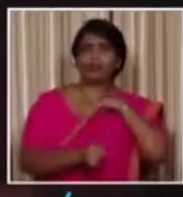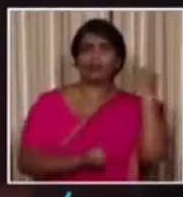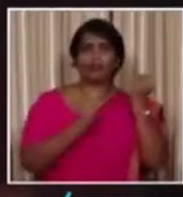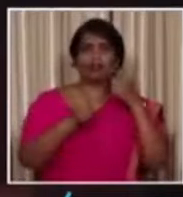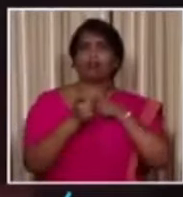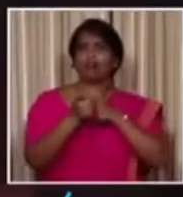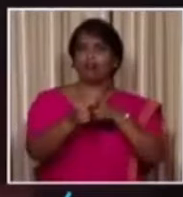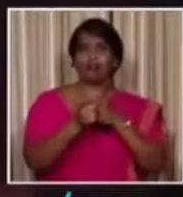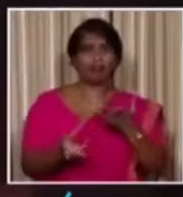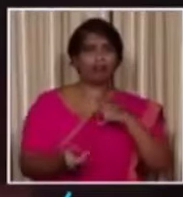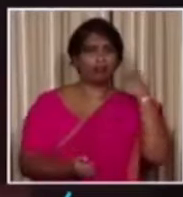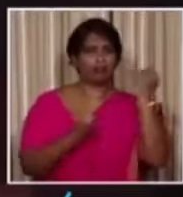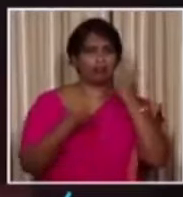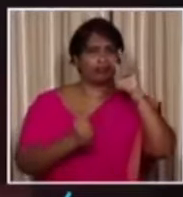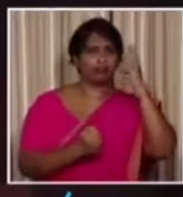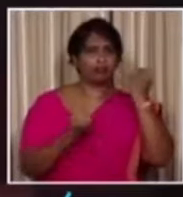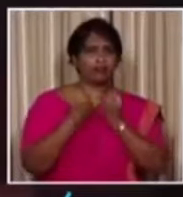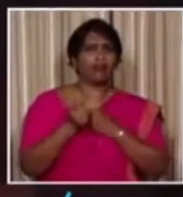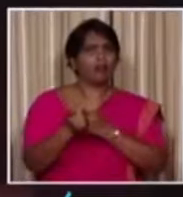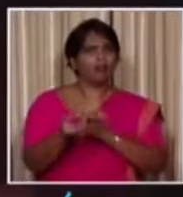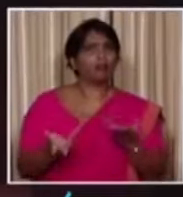ඕනේ නැහනේ.